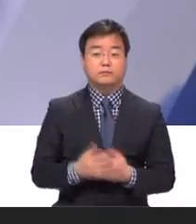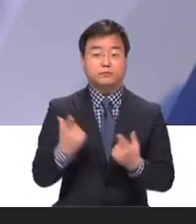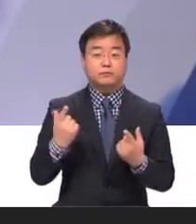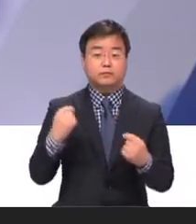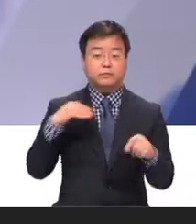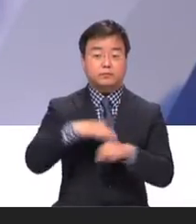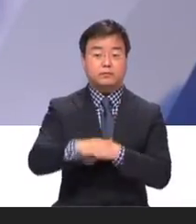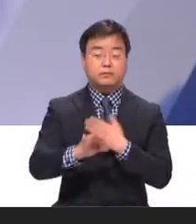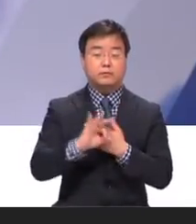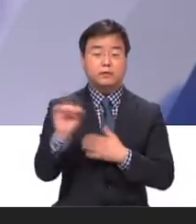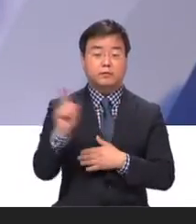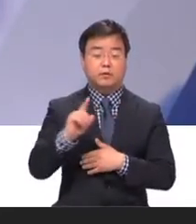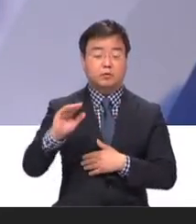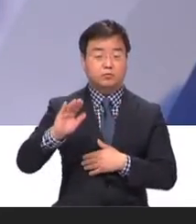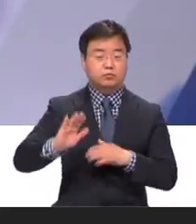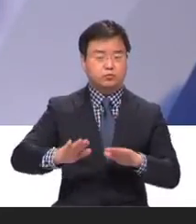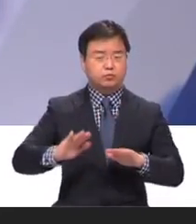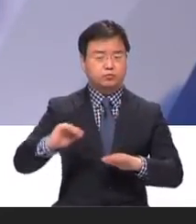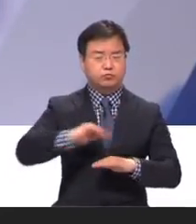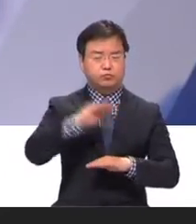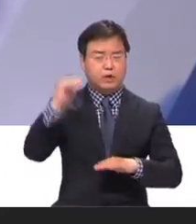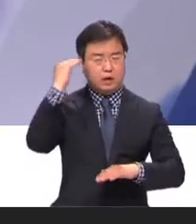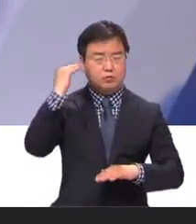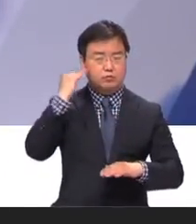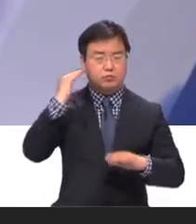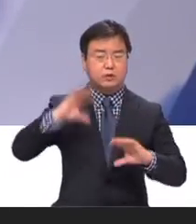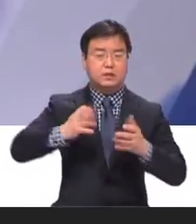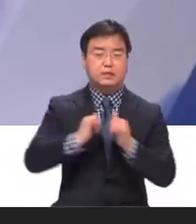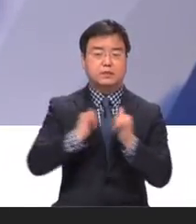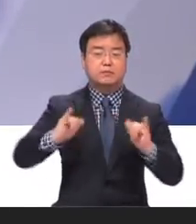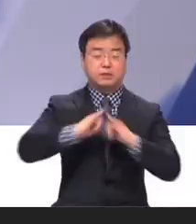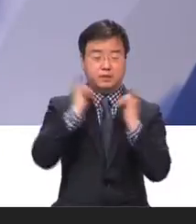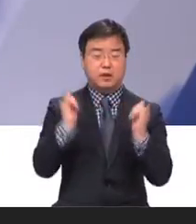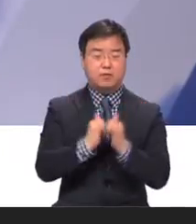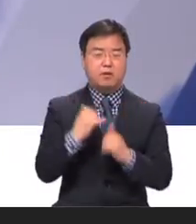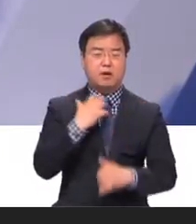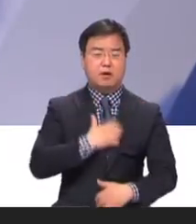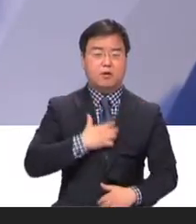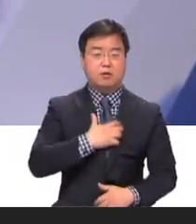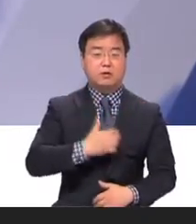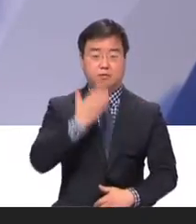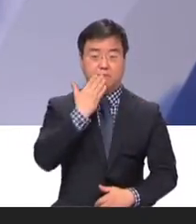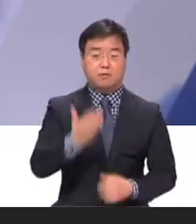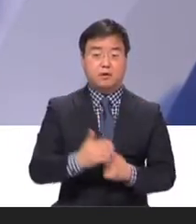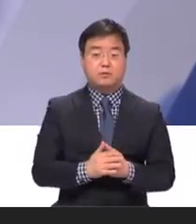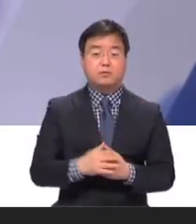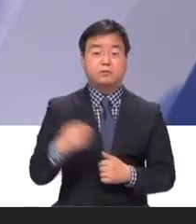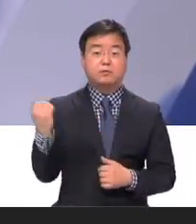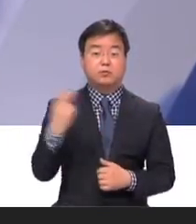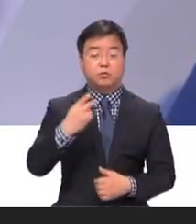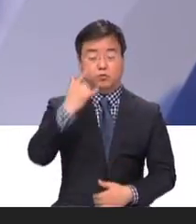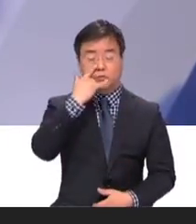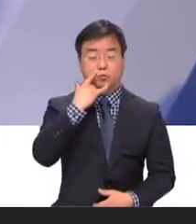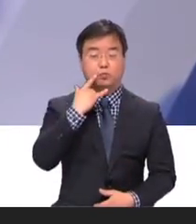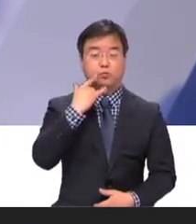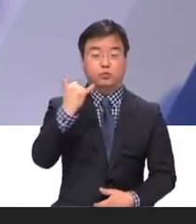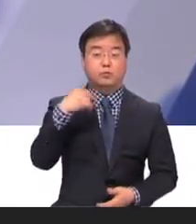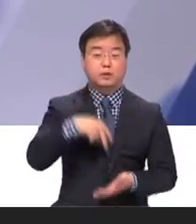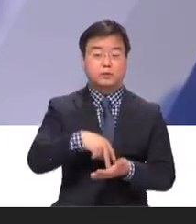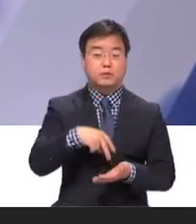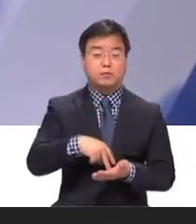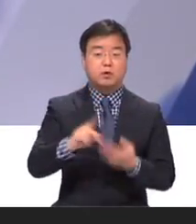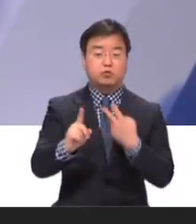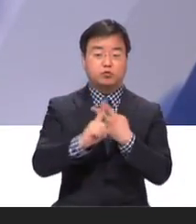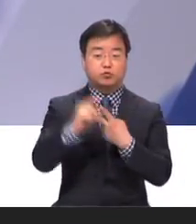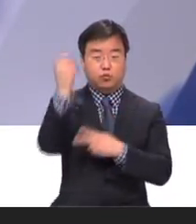우리나라의 어떤 시민사회, 민주주의의 앞날이 굉장히 지금 우려되는 상황입니다. 그리고 학부모들 입장에서는 중학교, 고등학교